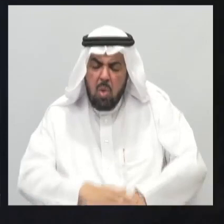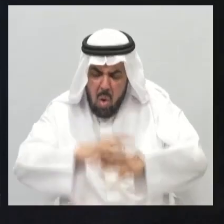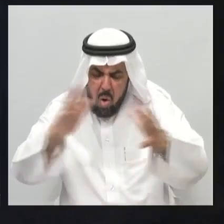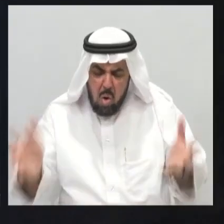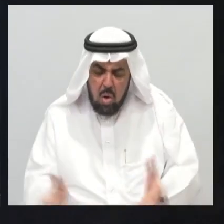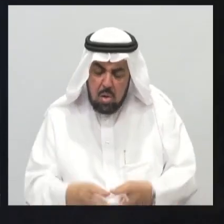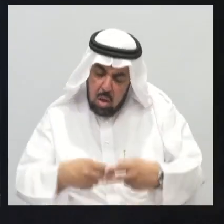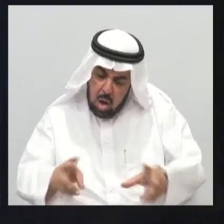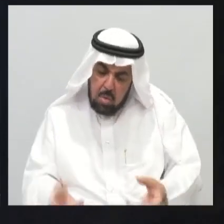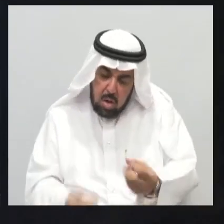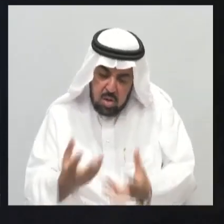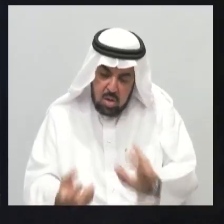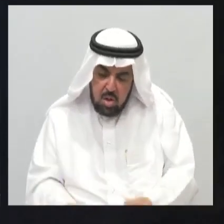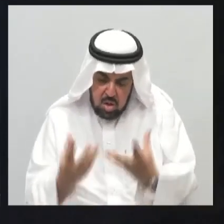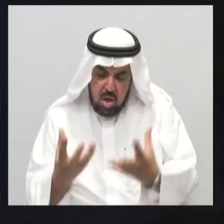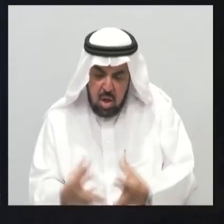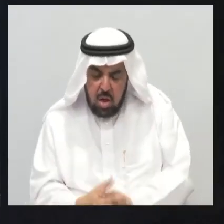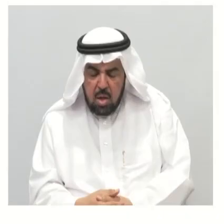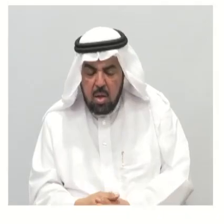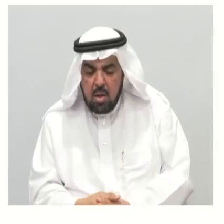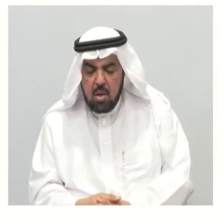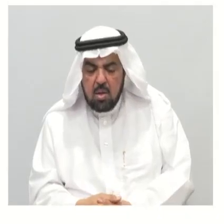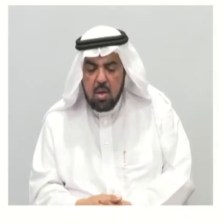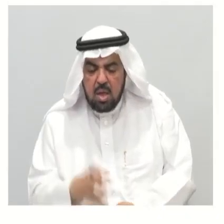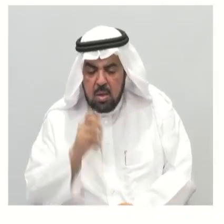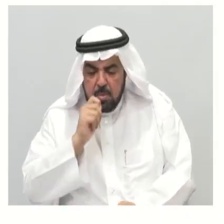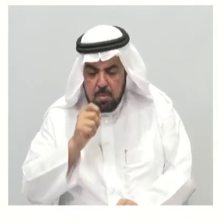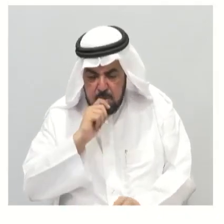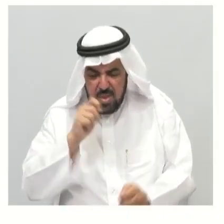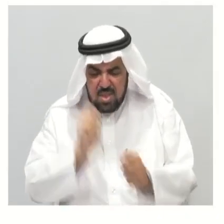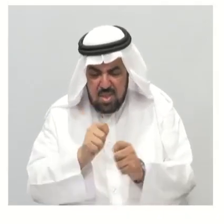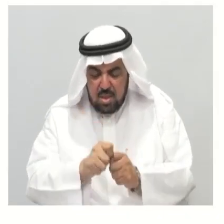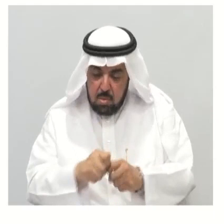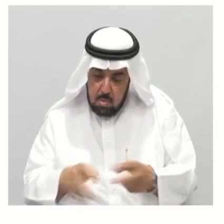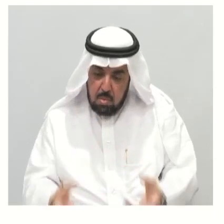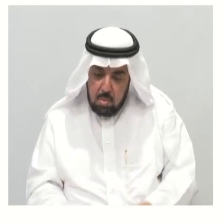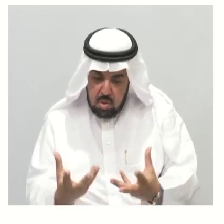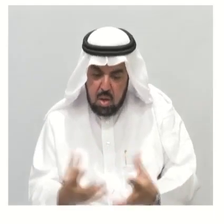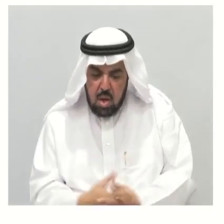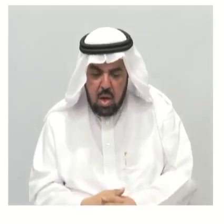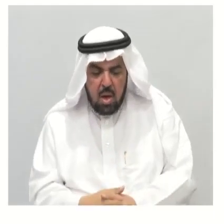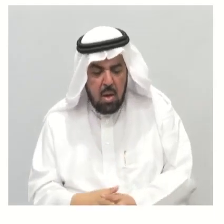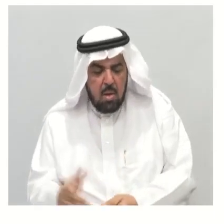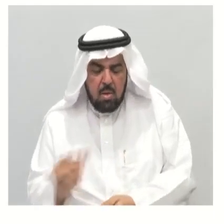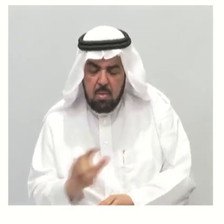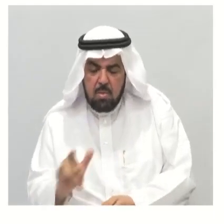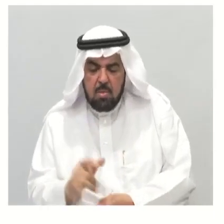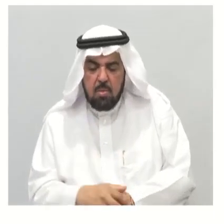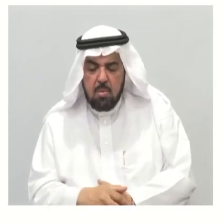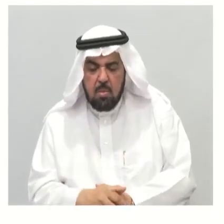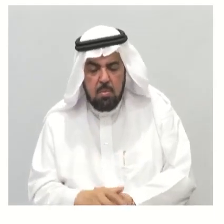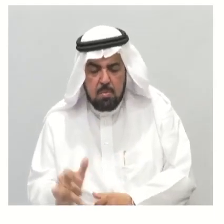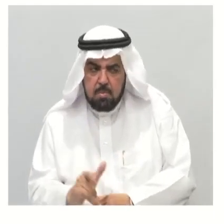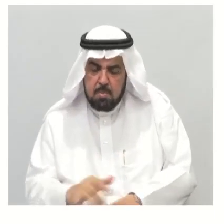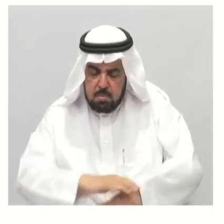قابل للاشتعال؟ هل الحجر مثلاً قابل للاشتعال؟ أحسنتم، إذن لا، ليس